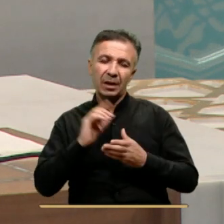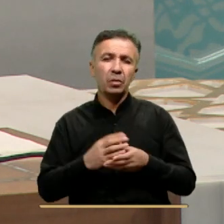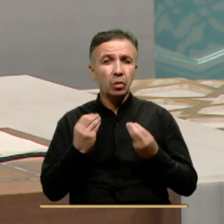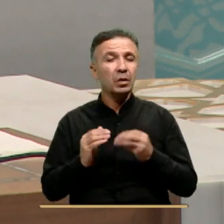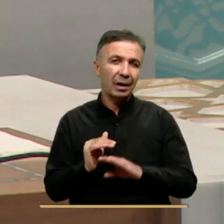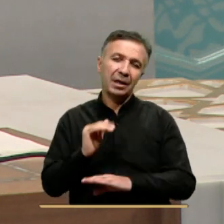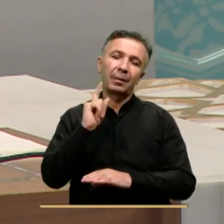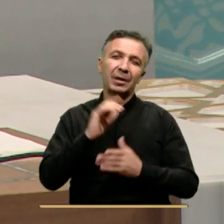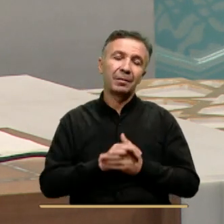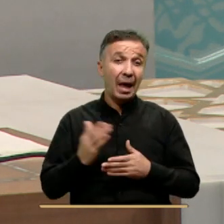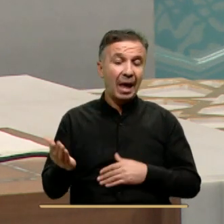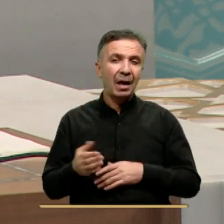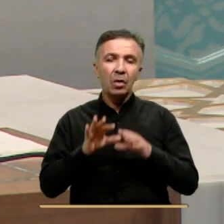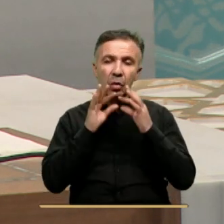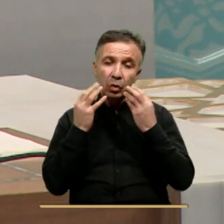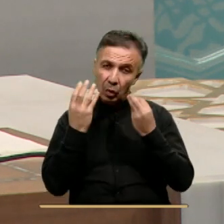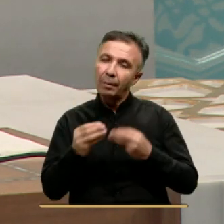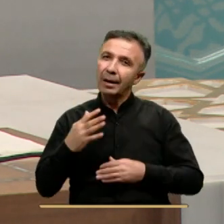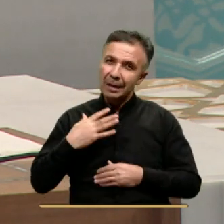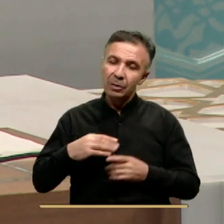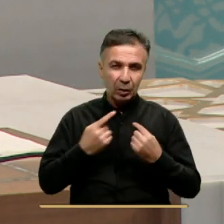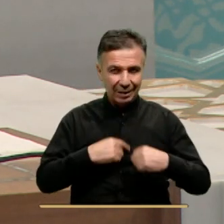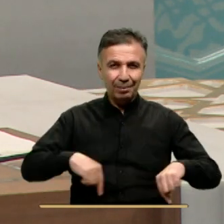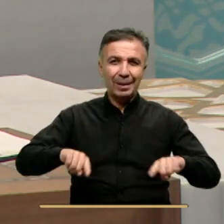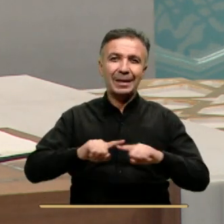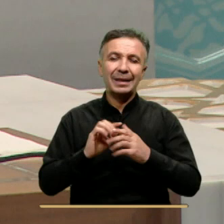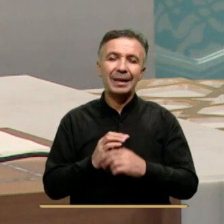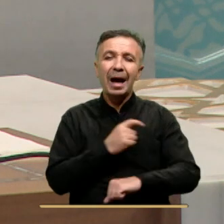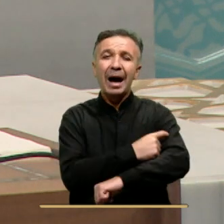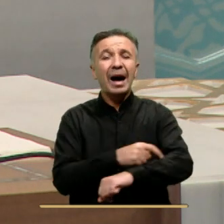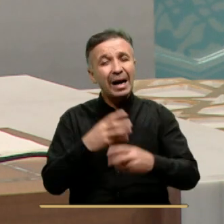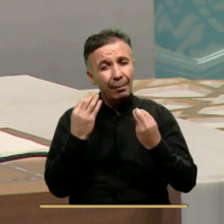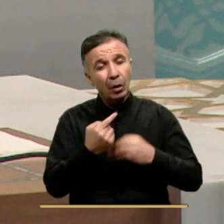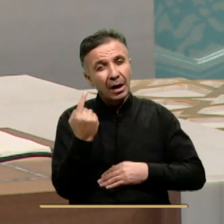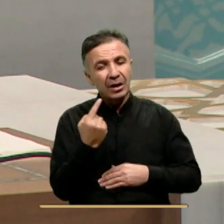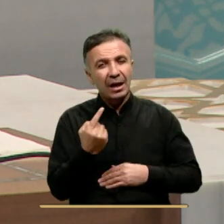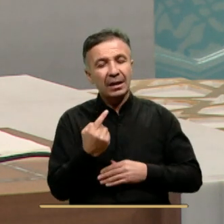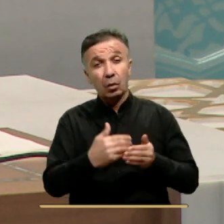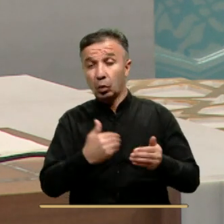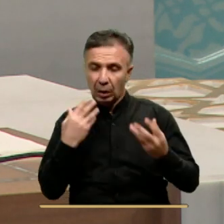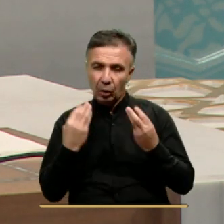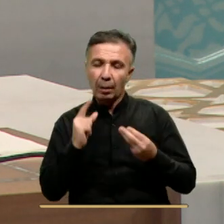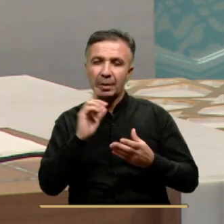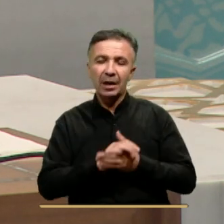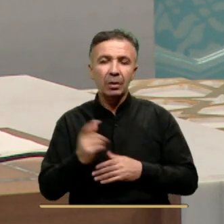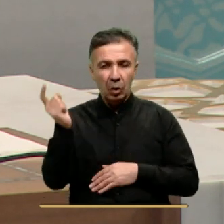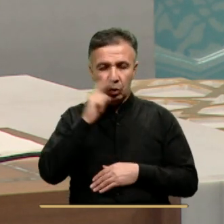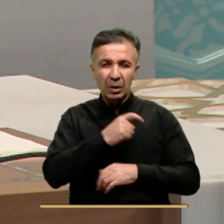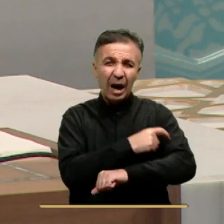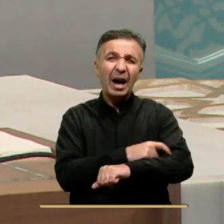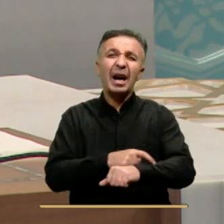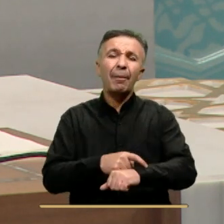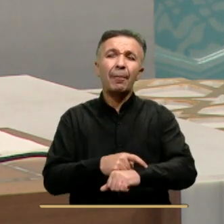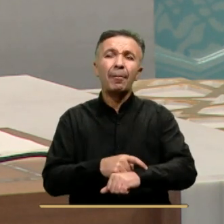Eğer huzur olmak istiyorsak haramlardan uzak durmamız lazım Çünkü haram giren